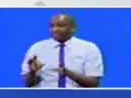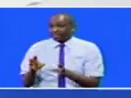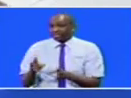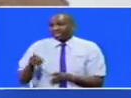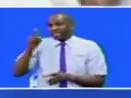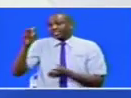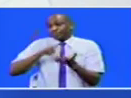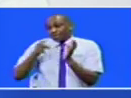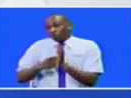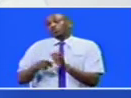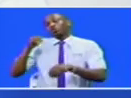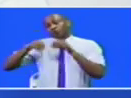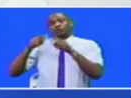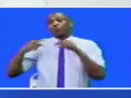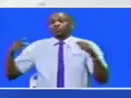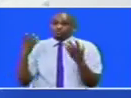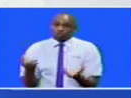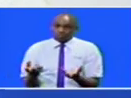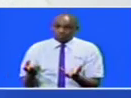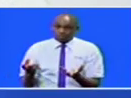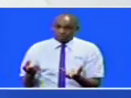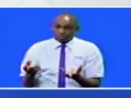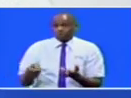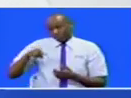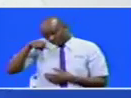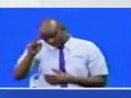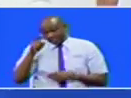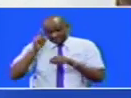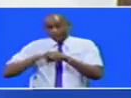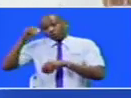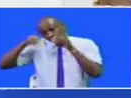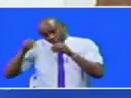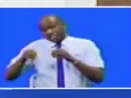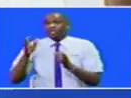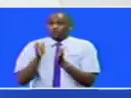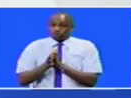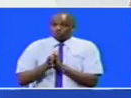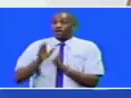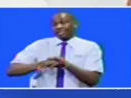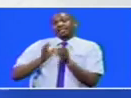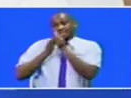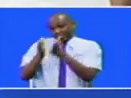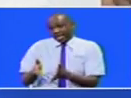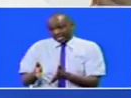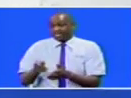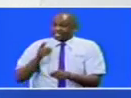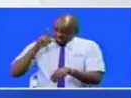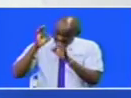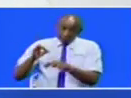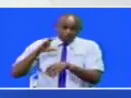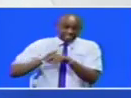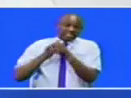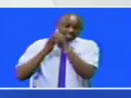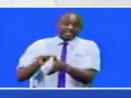as kupigia mpinzani, kwa sababu hukupiga kura, atakayepiga ndio atapata viongozi. Na ukipata viongozi wataenda